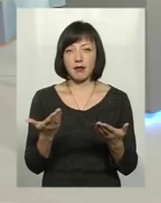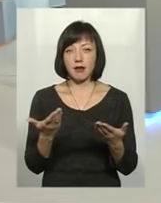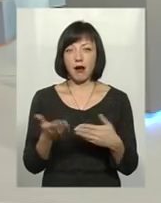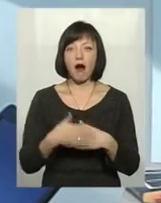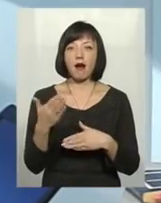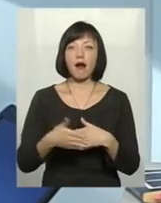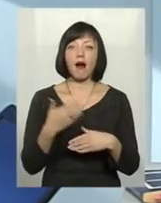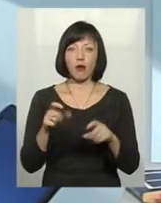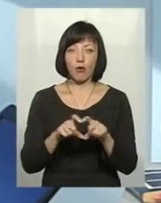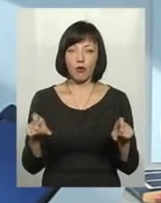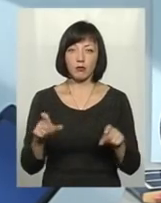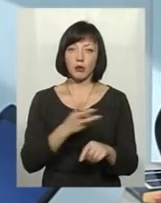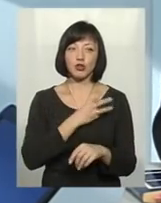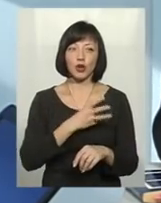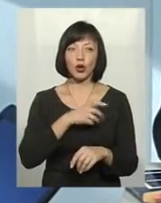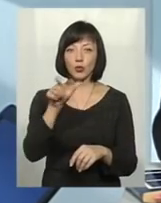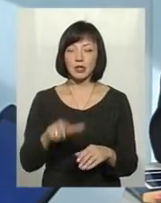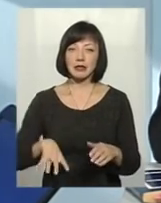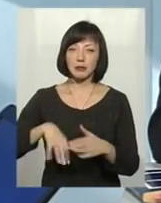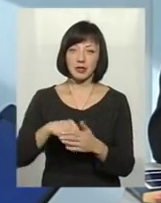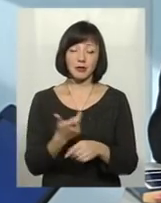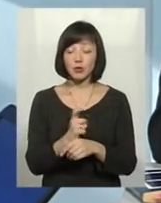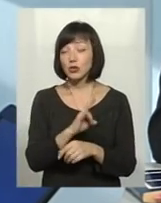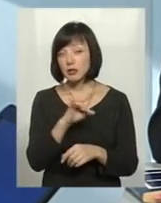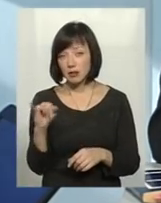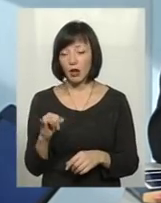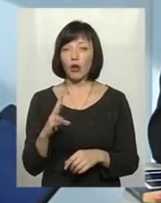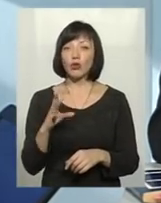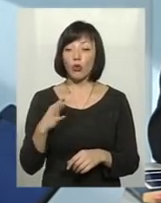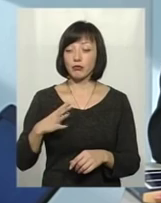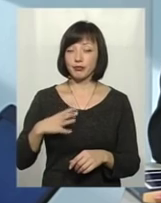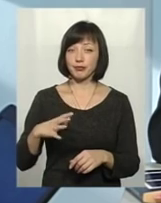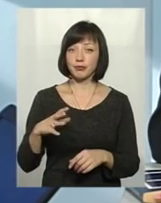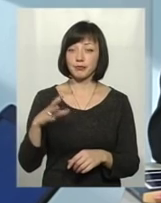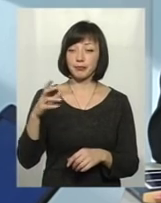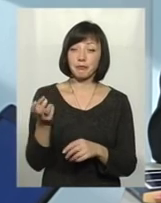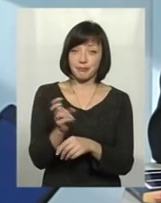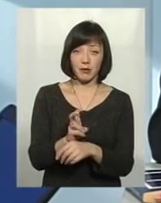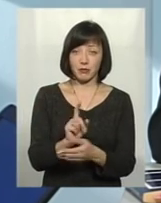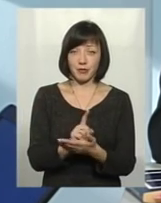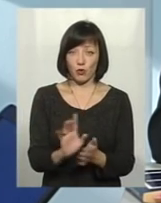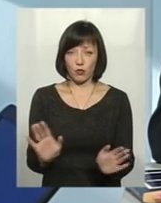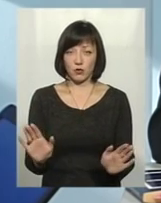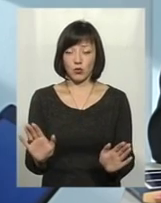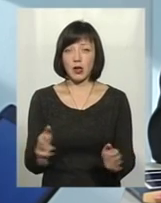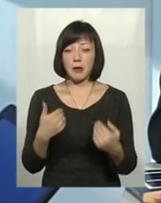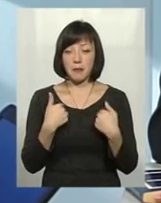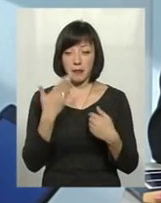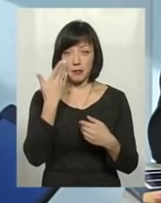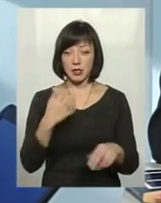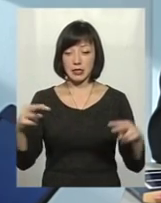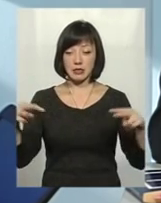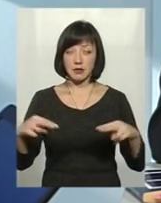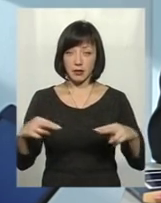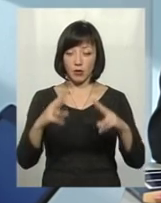бажання, щоб людина заплатила більше. Але дочікуватися обов'язку в нас немає. Ми при свідках